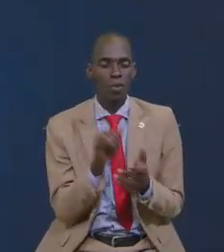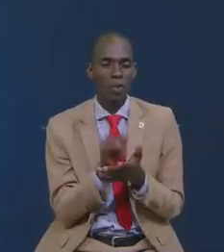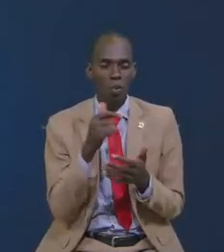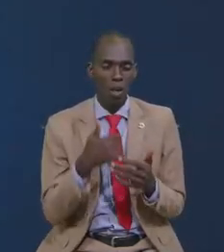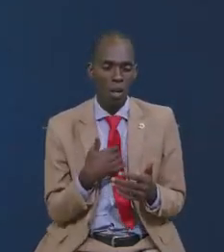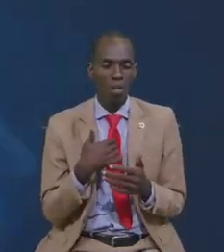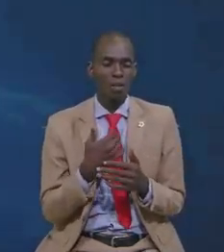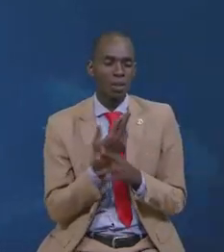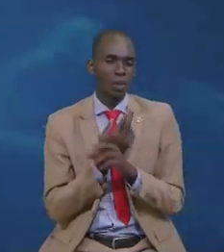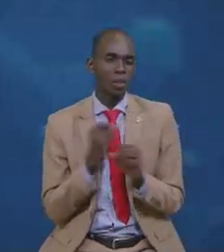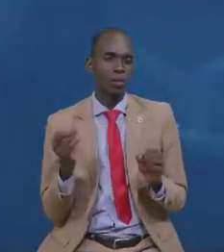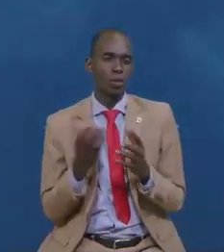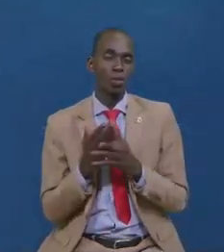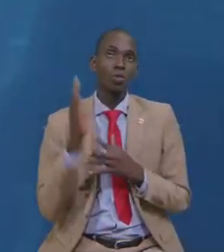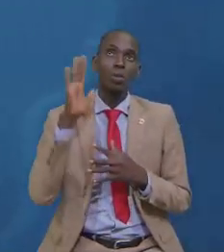rédemption,